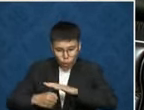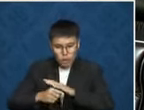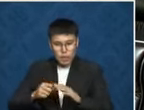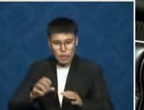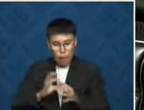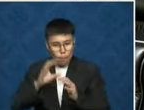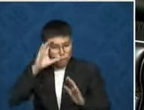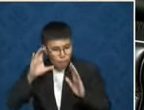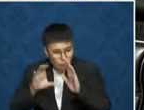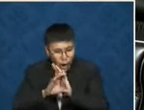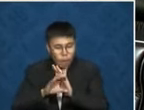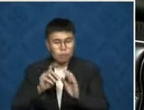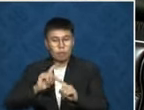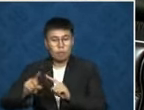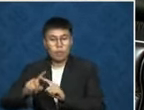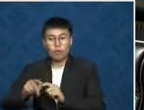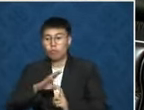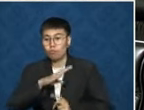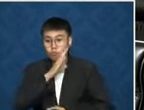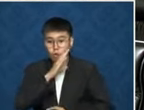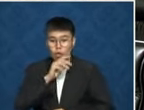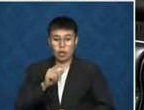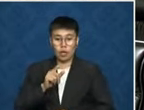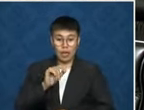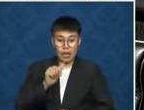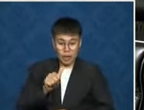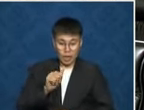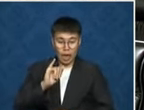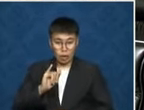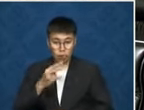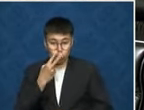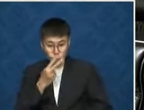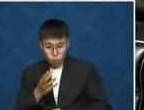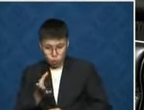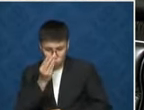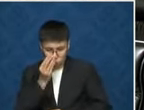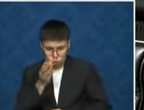ตรงกันครับว่าถ้า AI กำลังจะเข้าไปเรียนรู้นะครับแหล่งข้อมูลหรือว่าผล